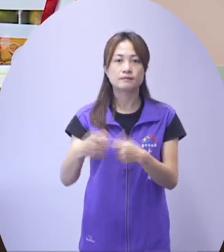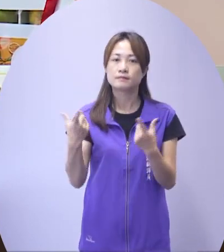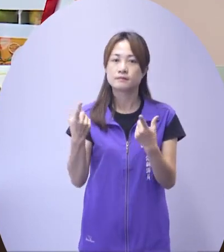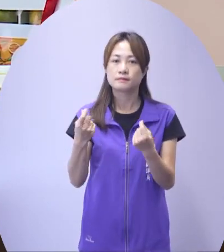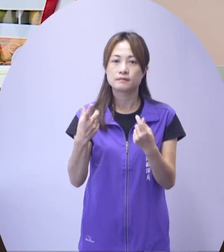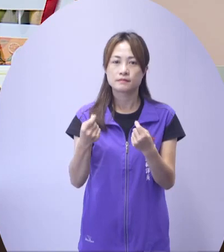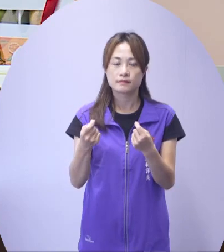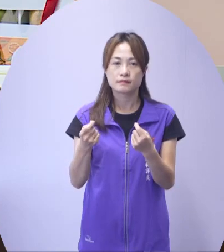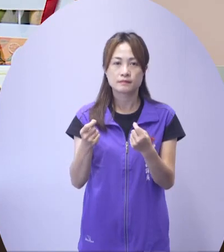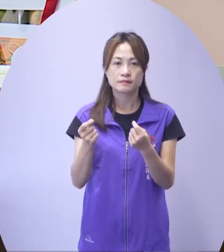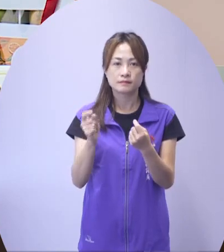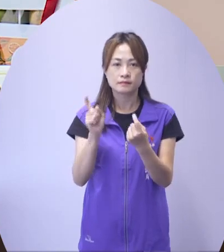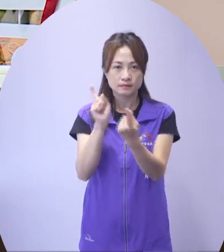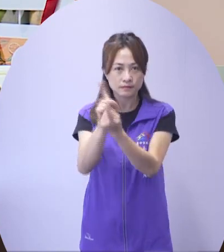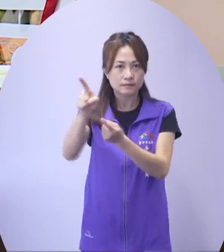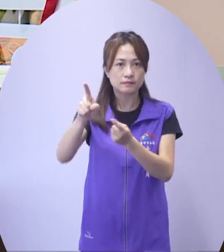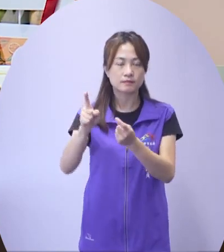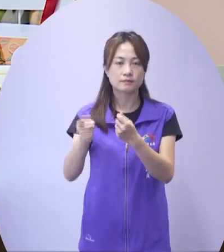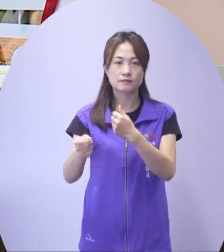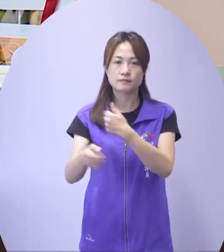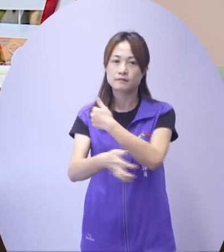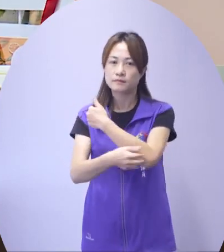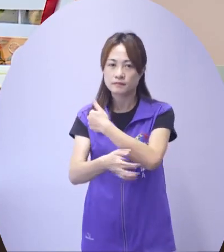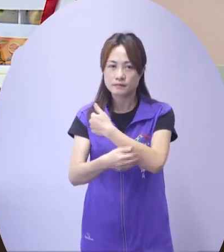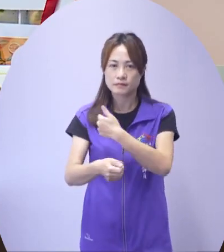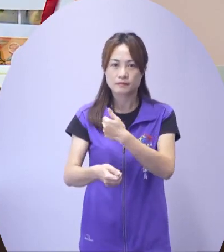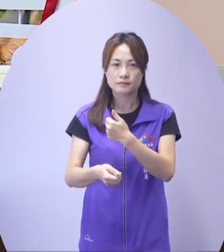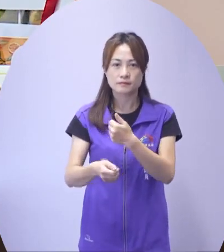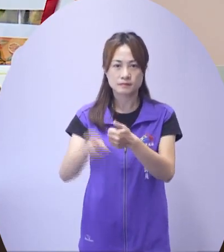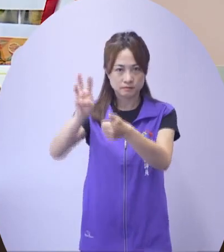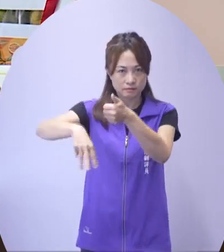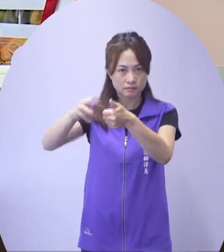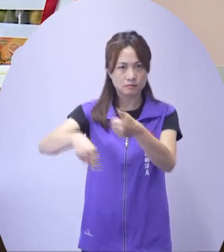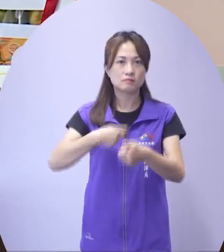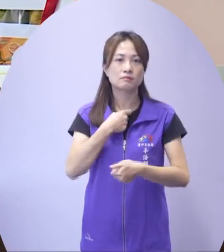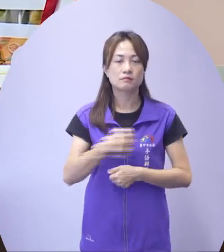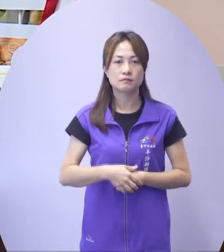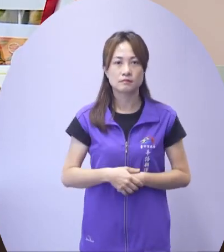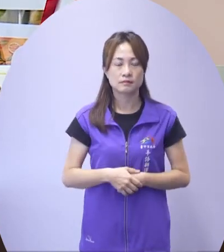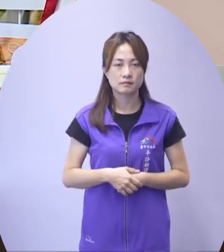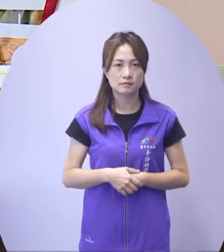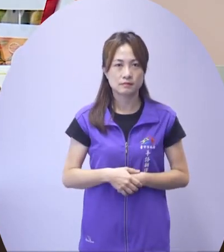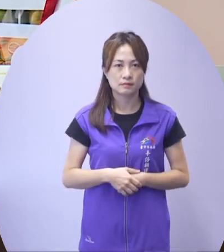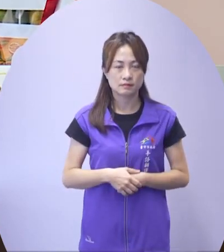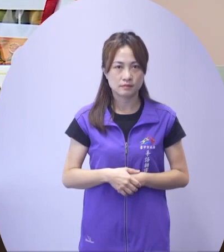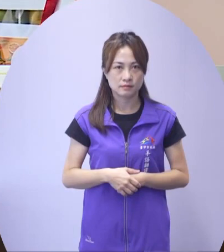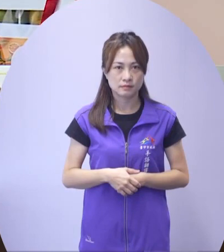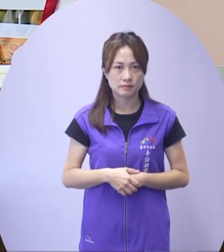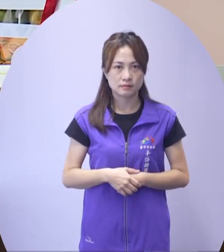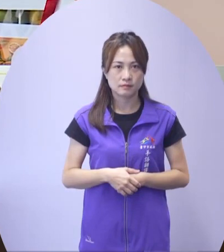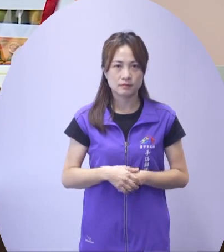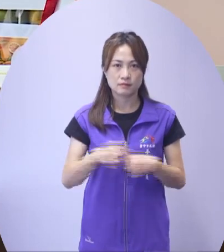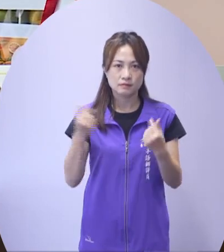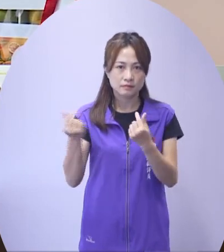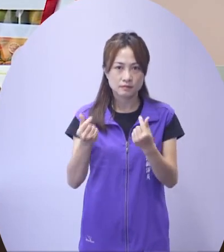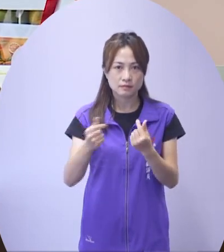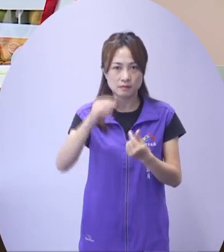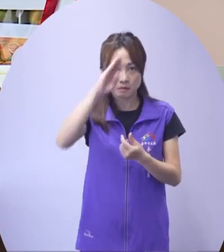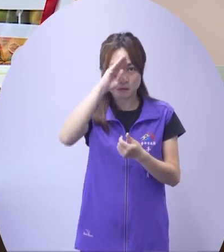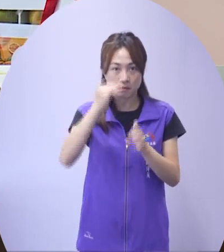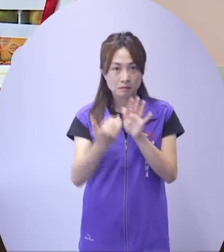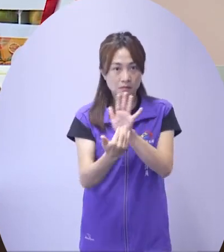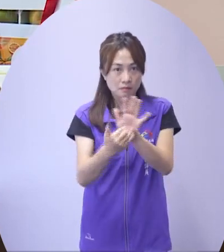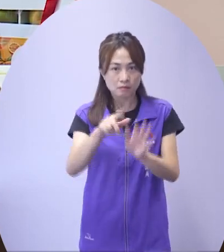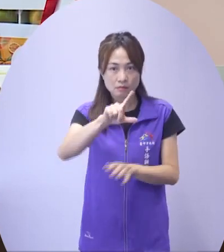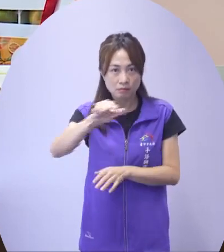对同仁们的这个预备哈的一个训练，那同时呢。这些相关的物资如果有缺漏